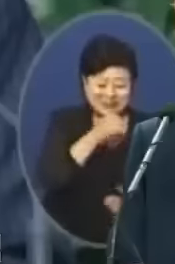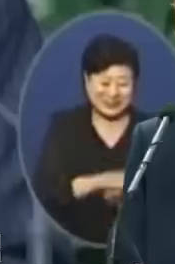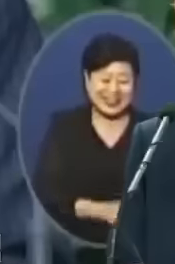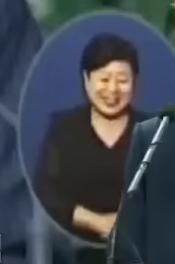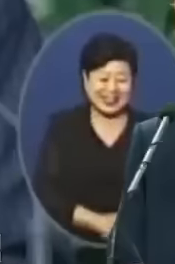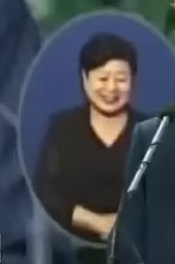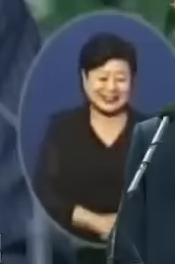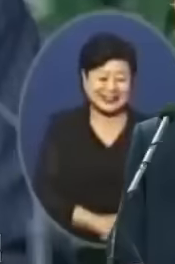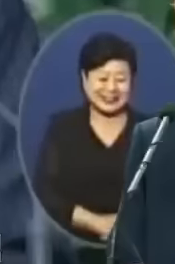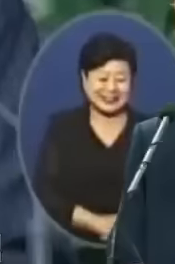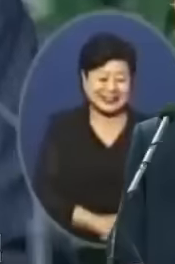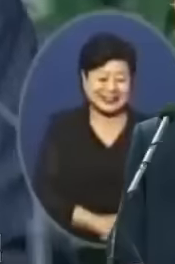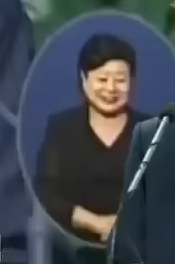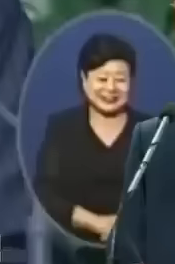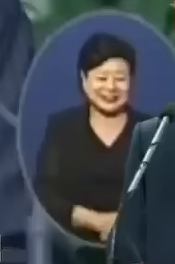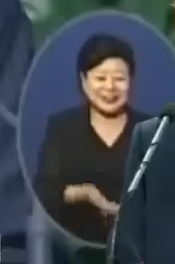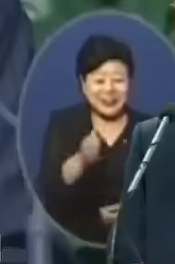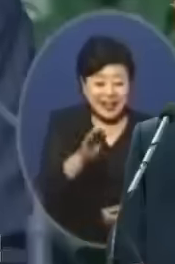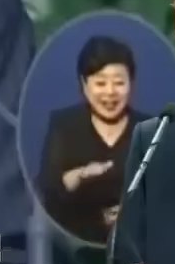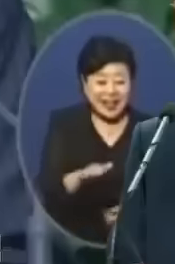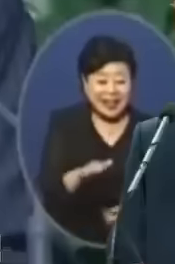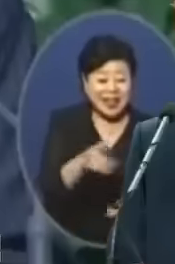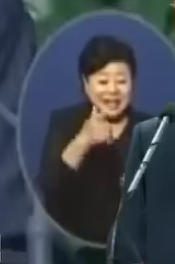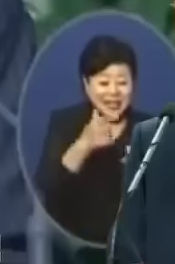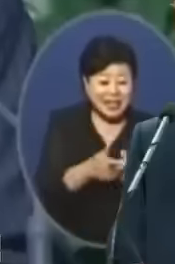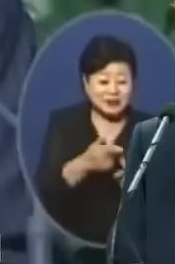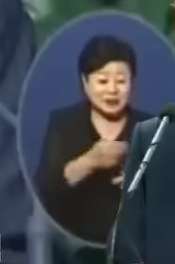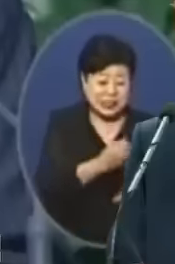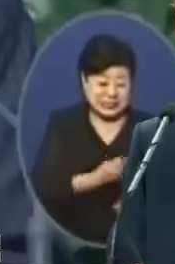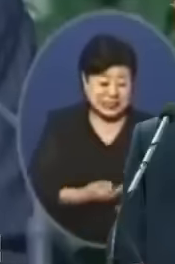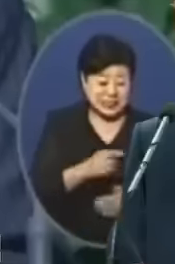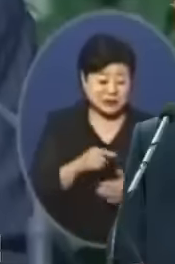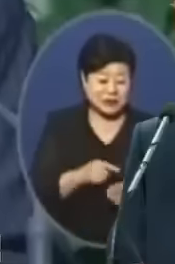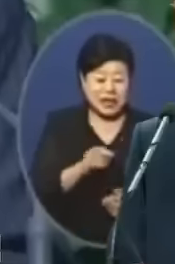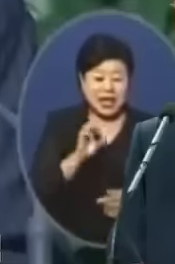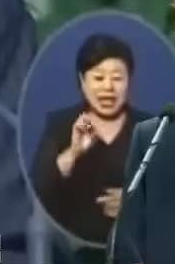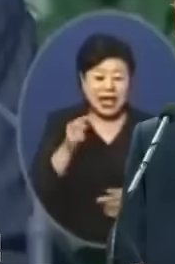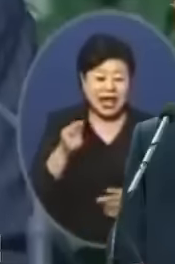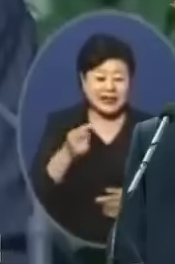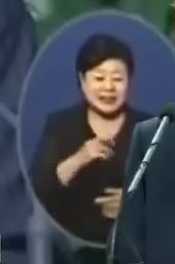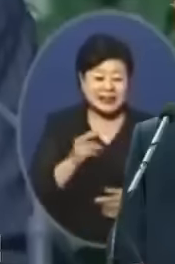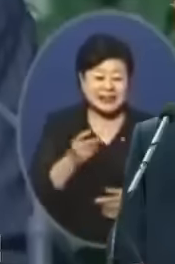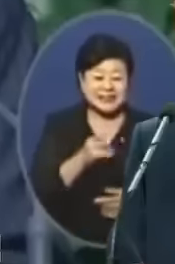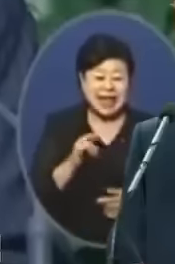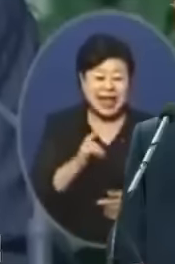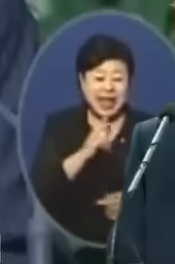것입니다. 그런데 여러분, 예수님 제자들 중에 안드레는